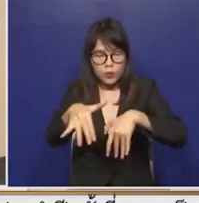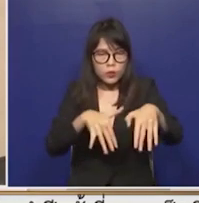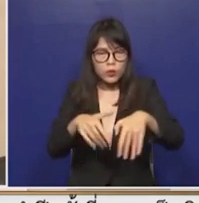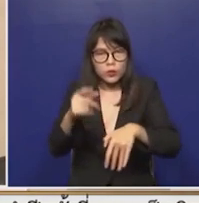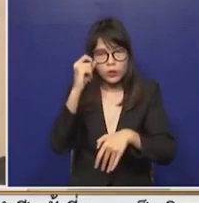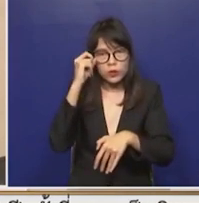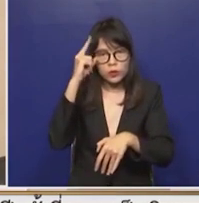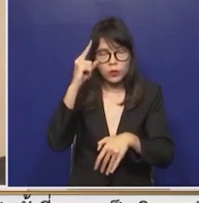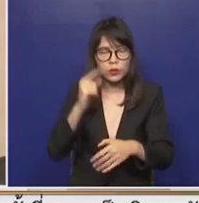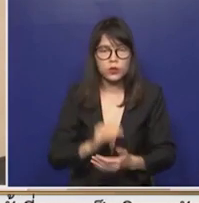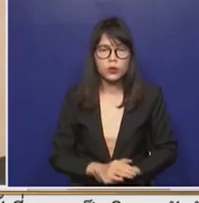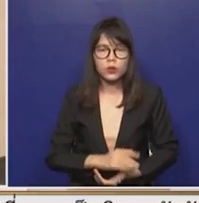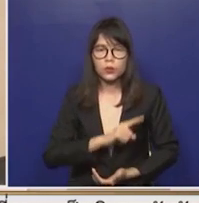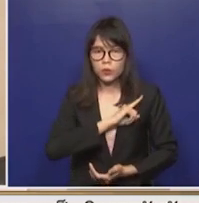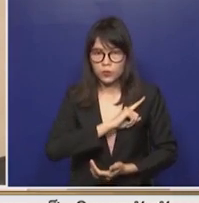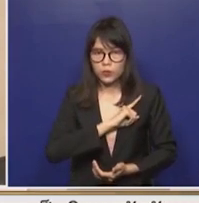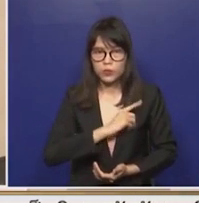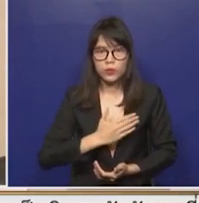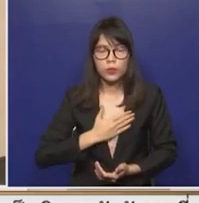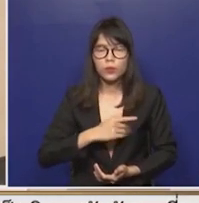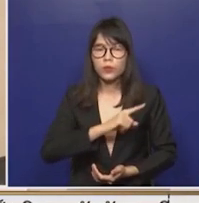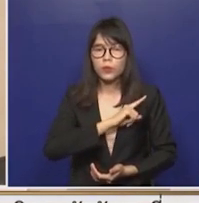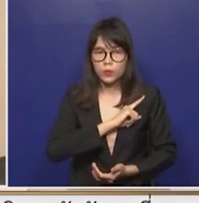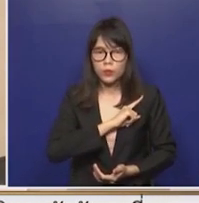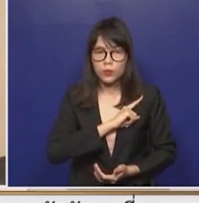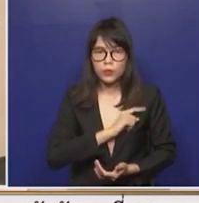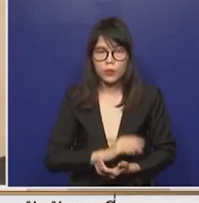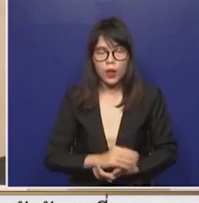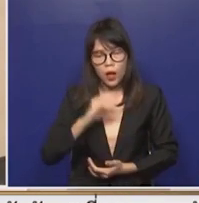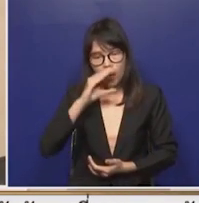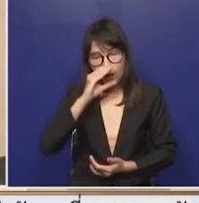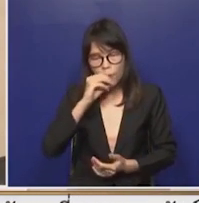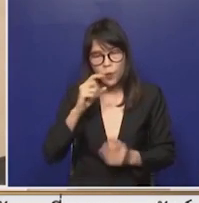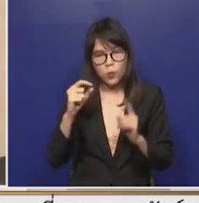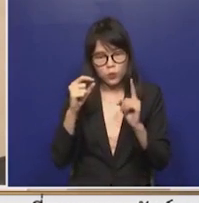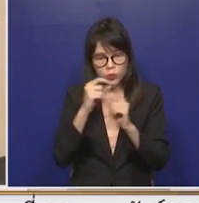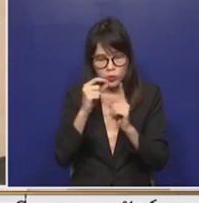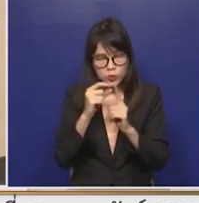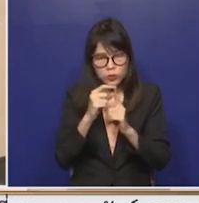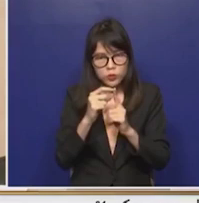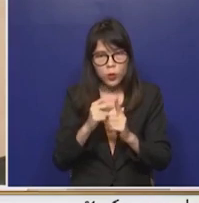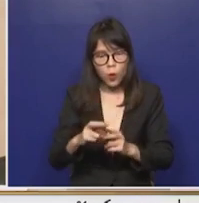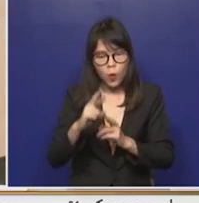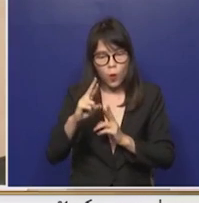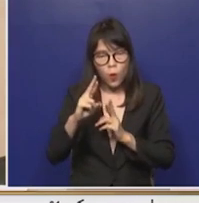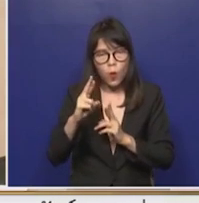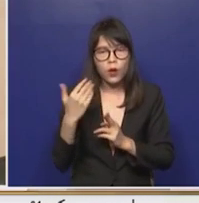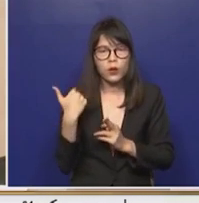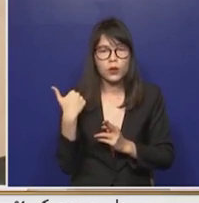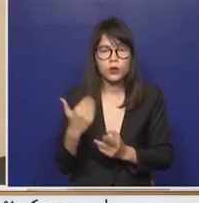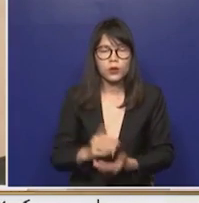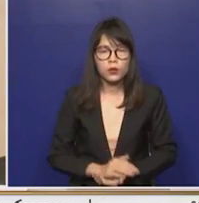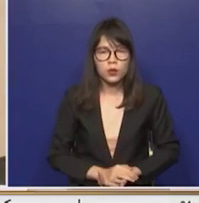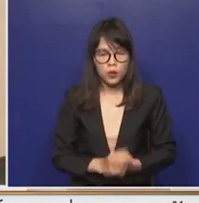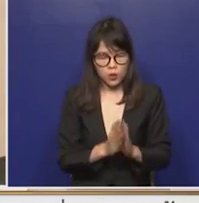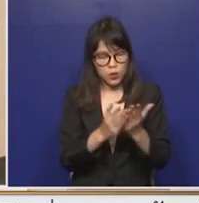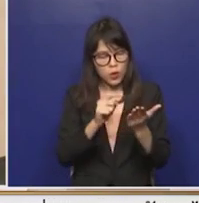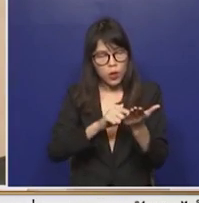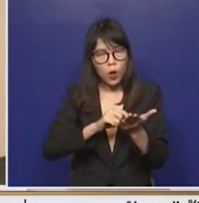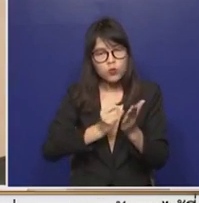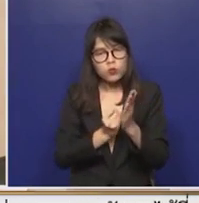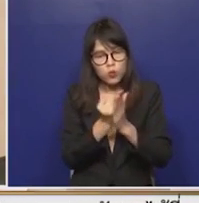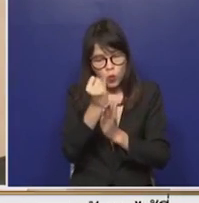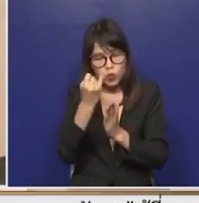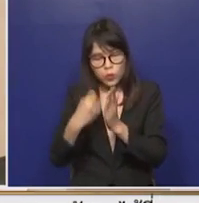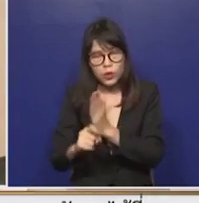จผมต้องรับผิดชอบนะผมต้องระวังอย่างมากในการที่ดูยัตติว่ายัตตินี้ถูกต้องหรือไม่